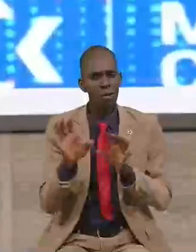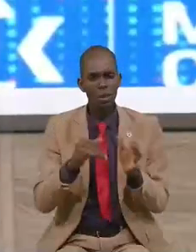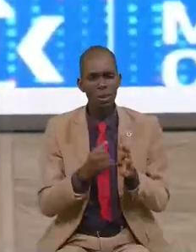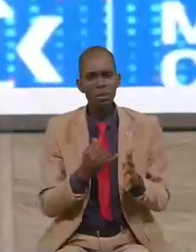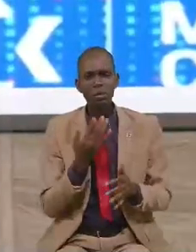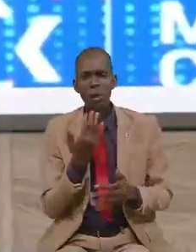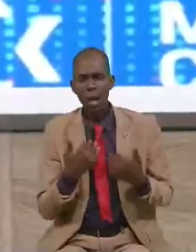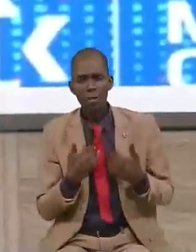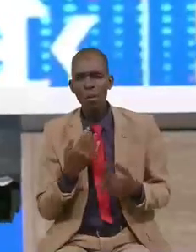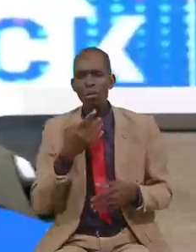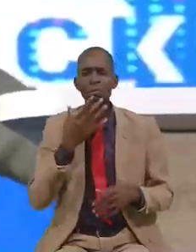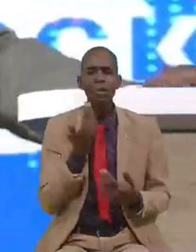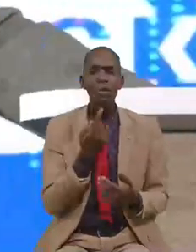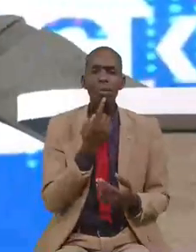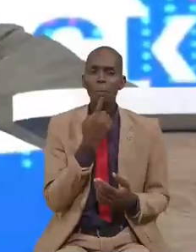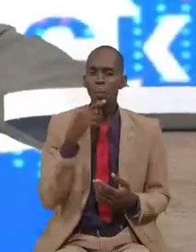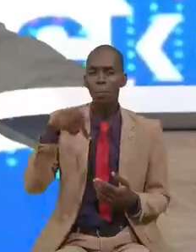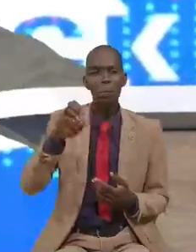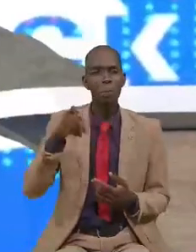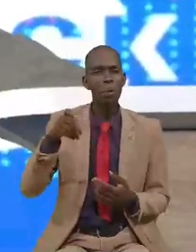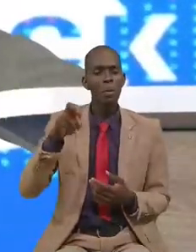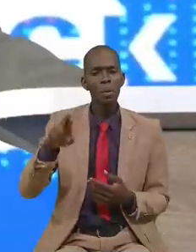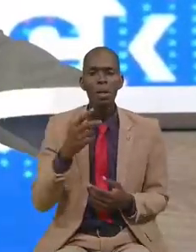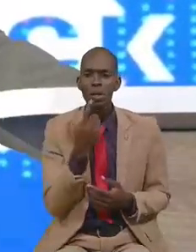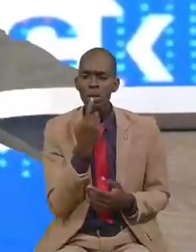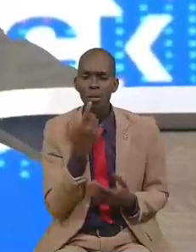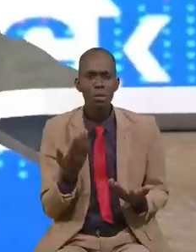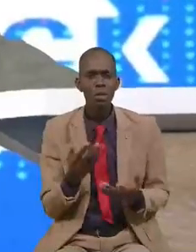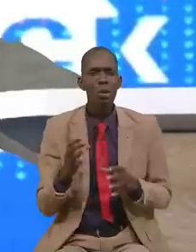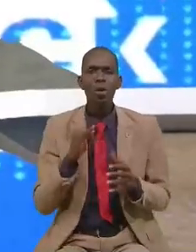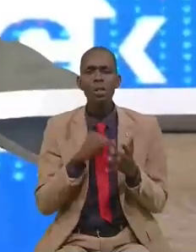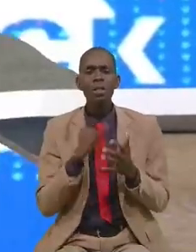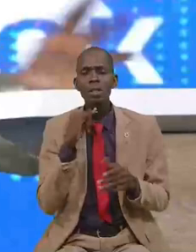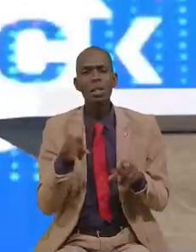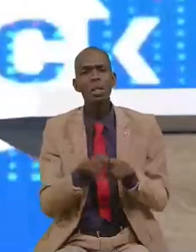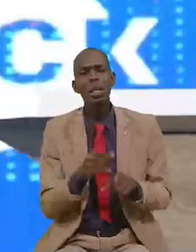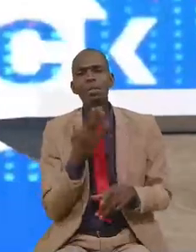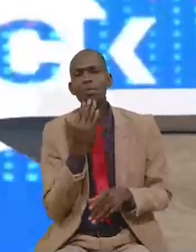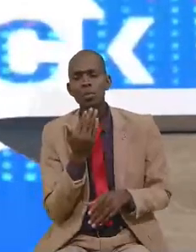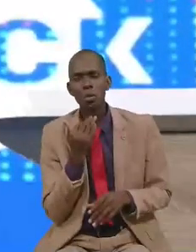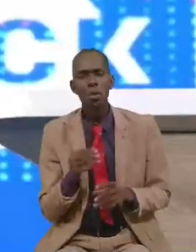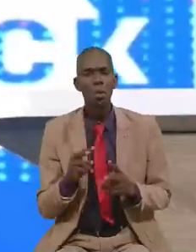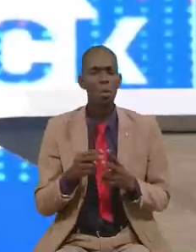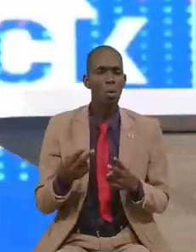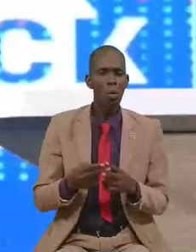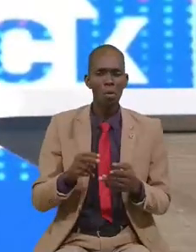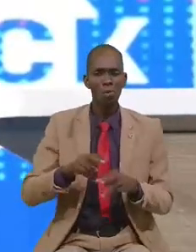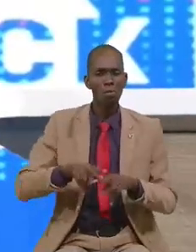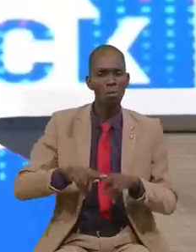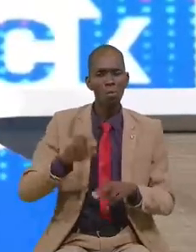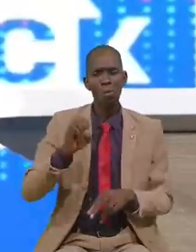sens aucun goût. Hein? Est-ce que ça sent comme du sucre? Comme du sucre, du sel? Ça n'a pas de goût.